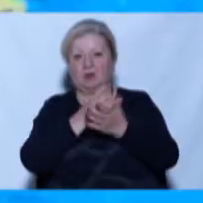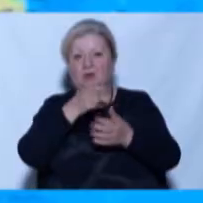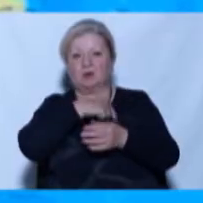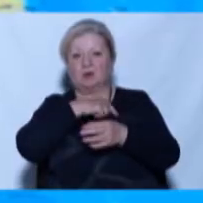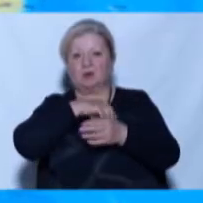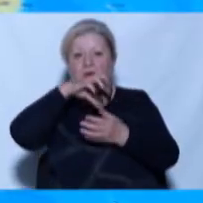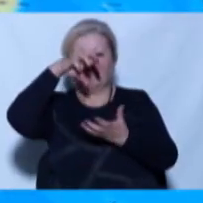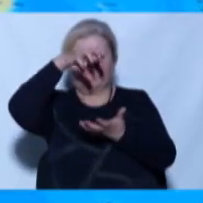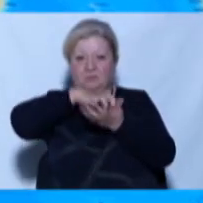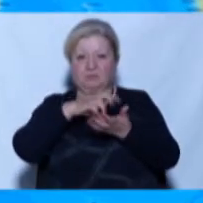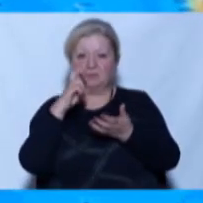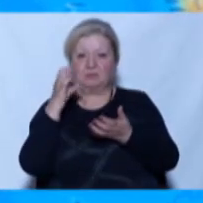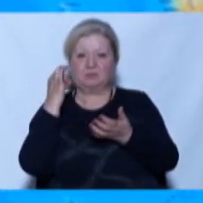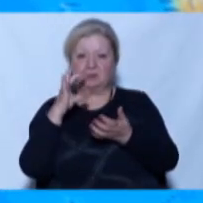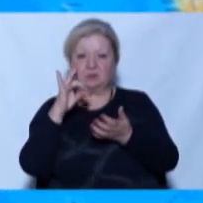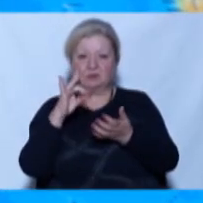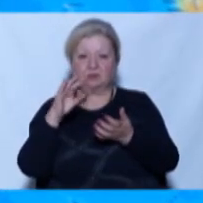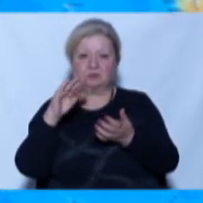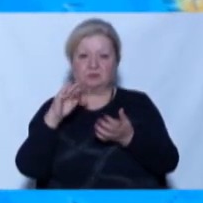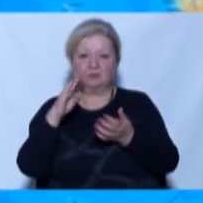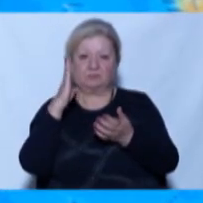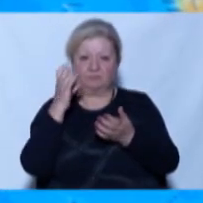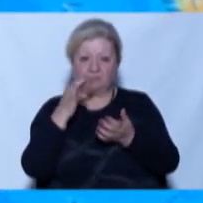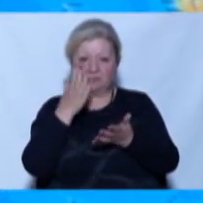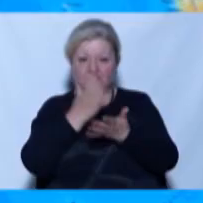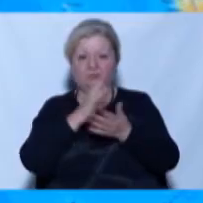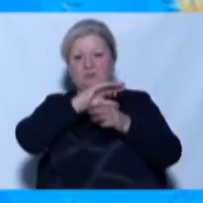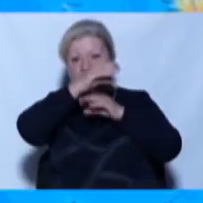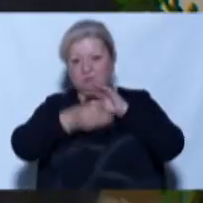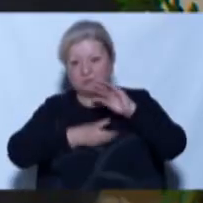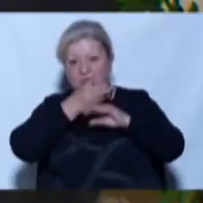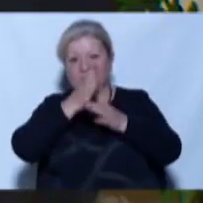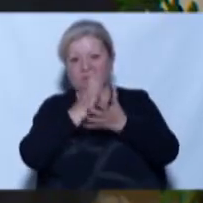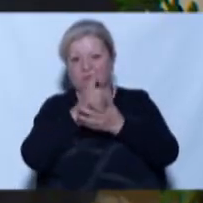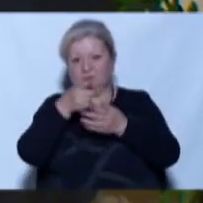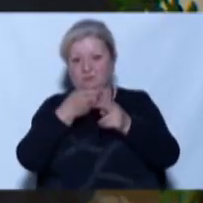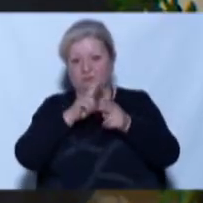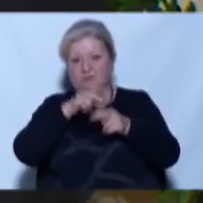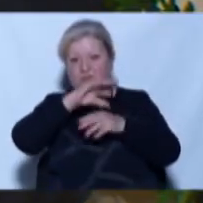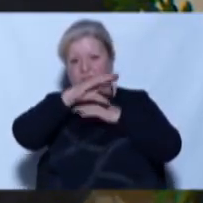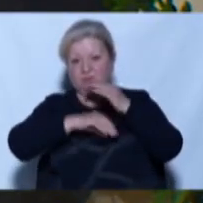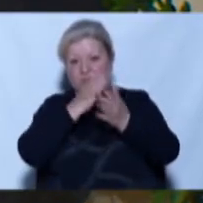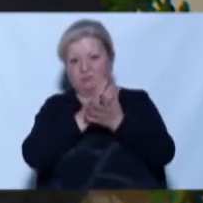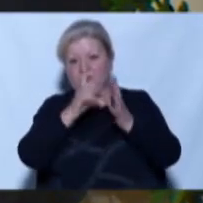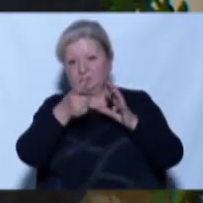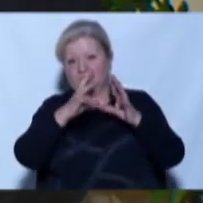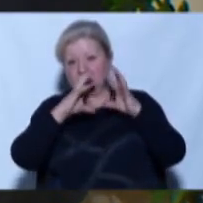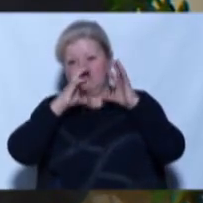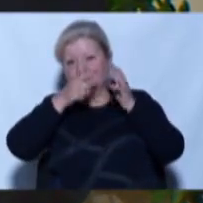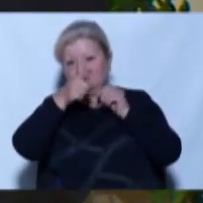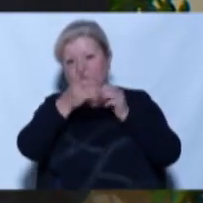და ზემოდან ძალიან თხელ ფენად ქერქი და ზუსტად ეს არის ის ქერქი, ის სამყარო, სადაც